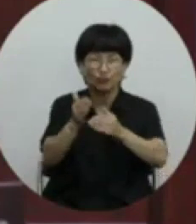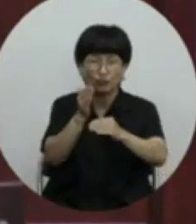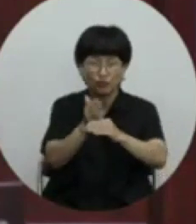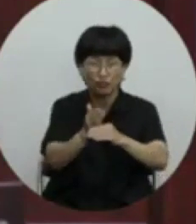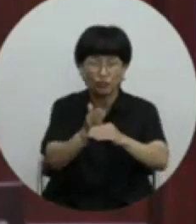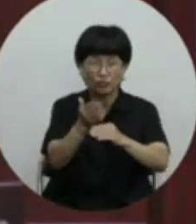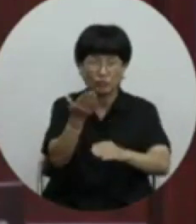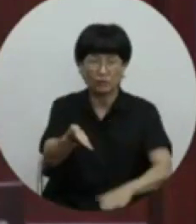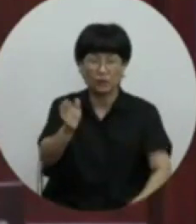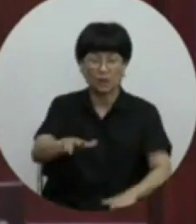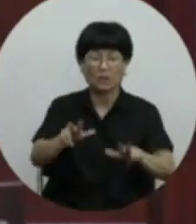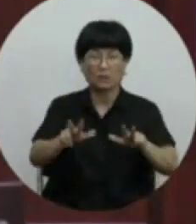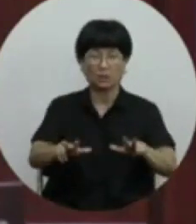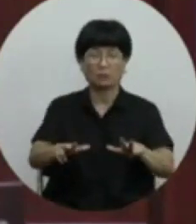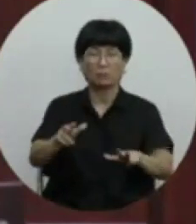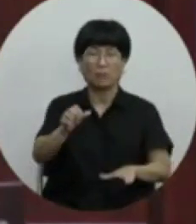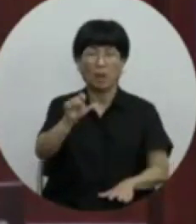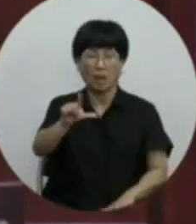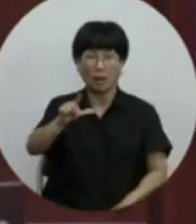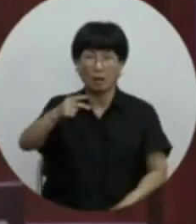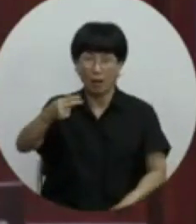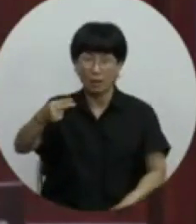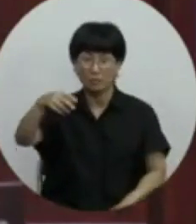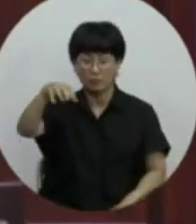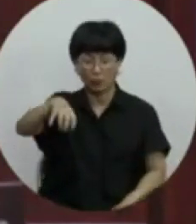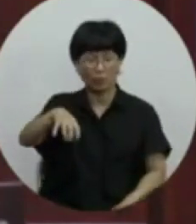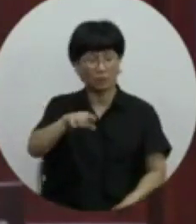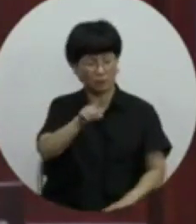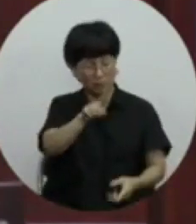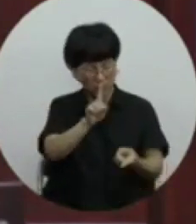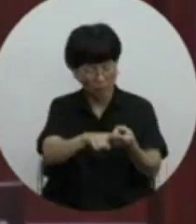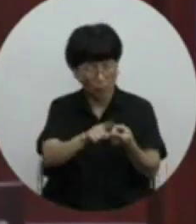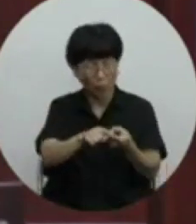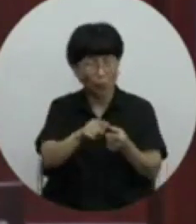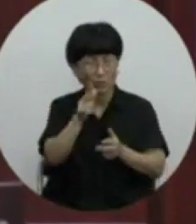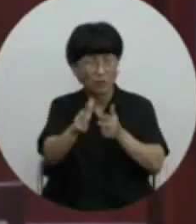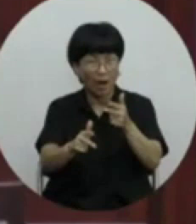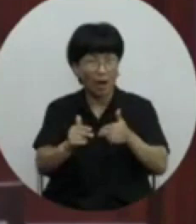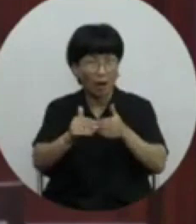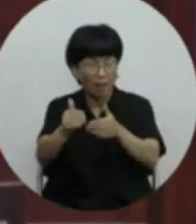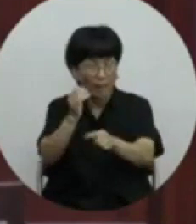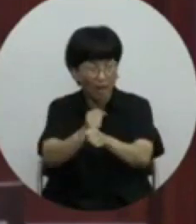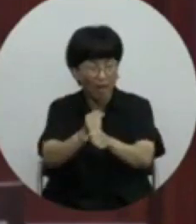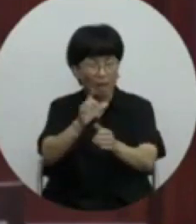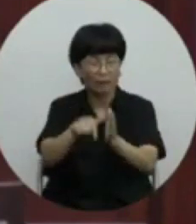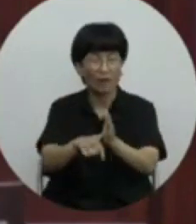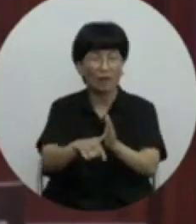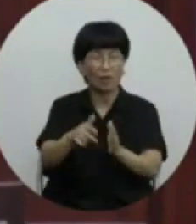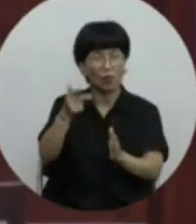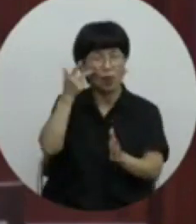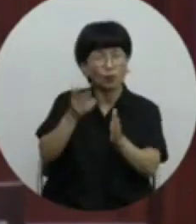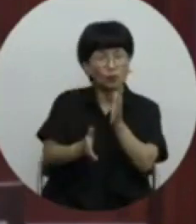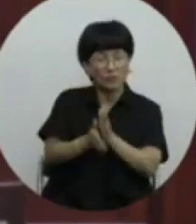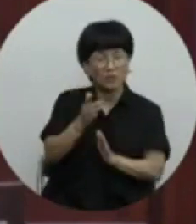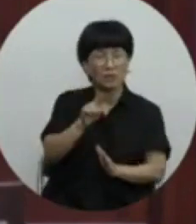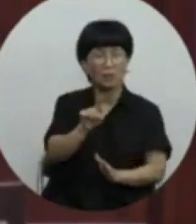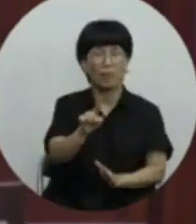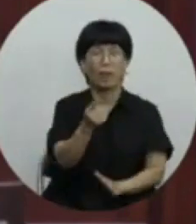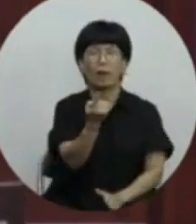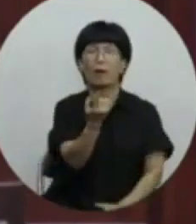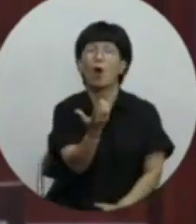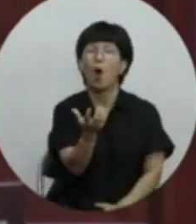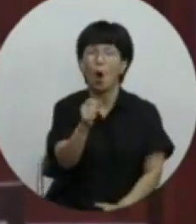현재 LH에서는 이 상태로 사업을 진행하려면 여주시비 100억을 추가로 돈을 내라, 또